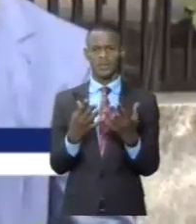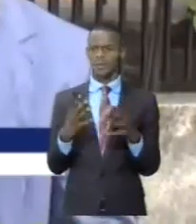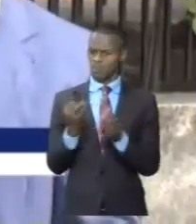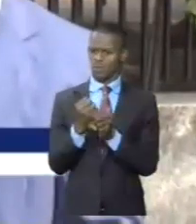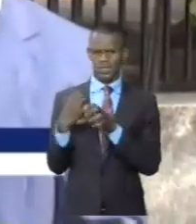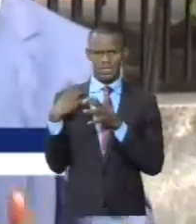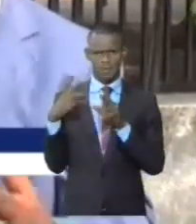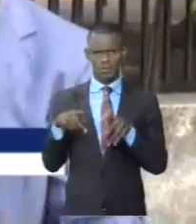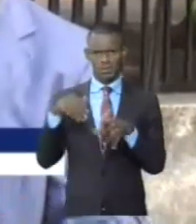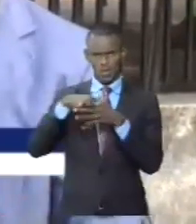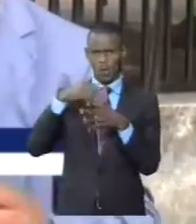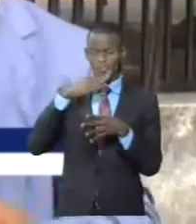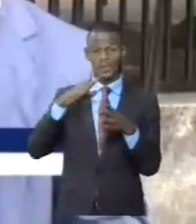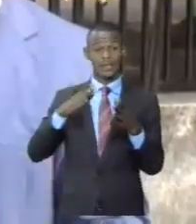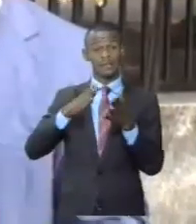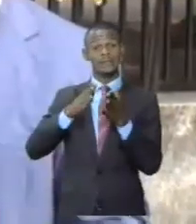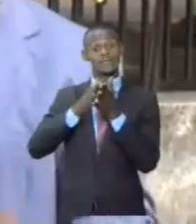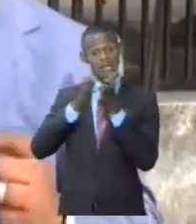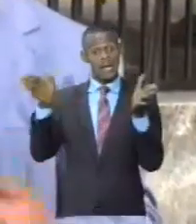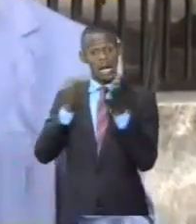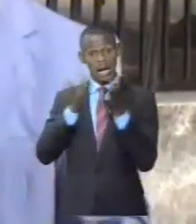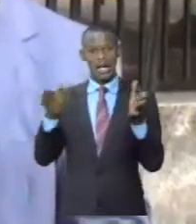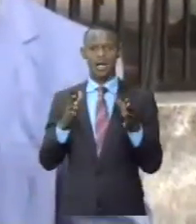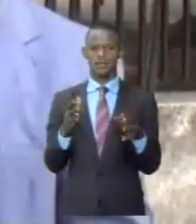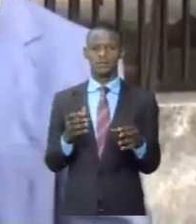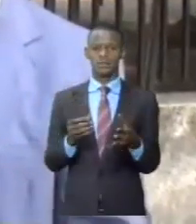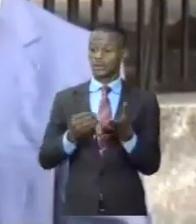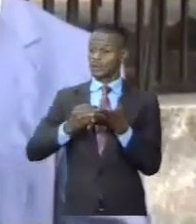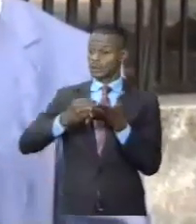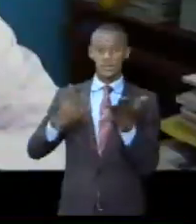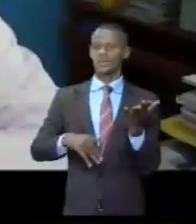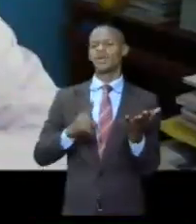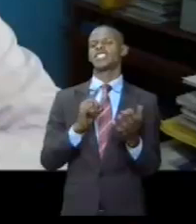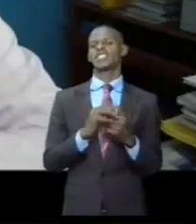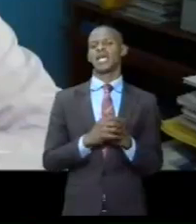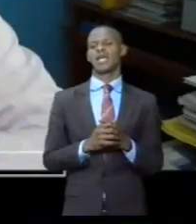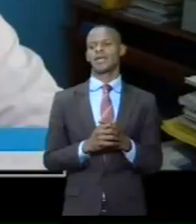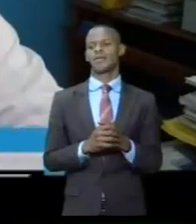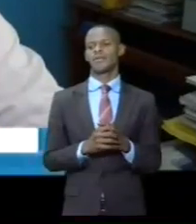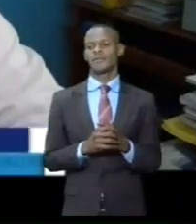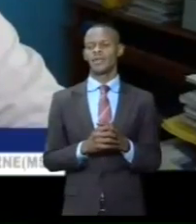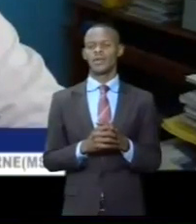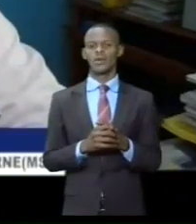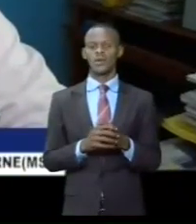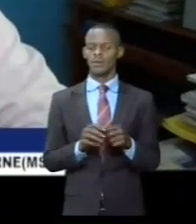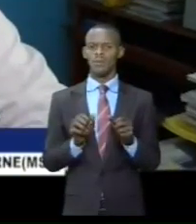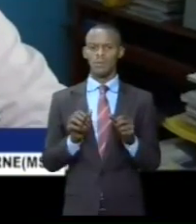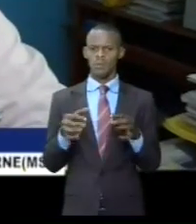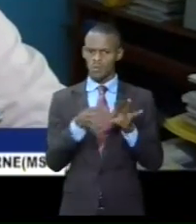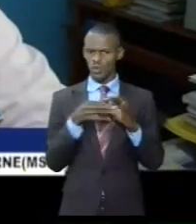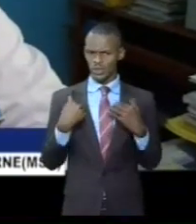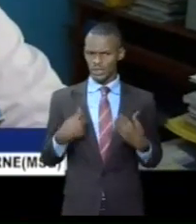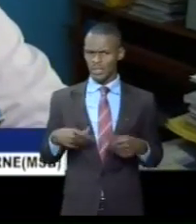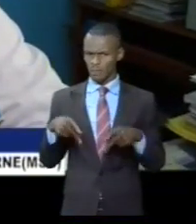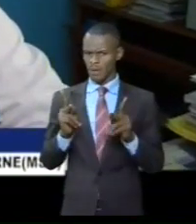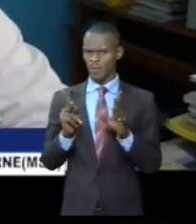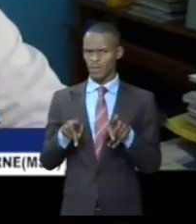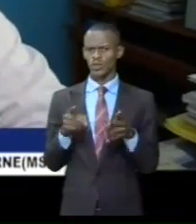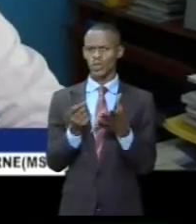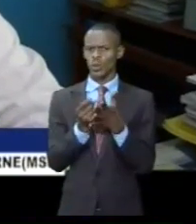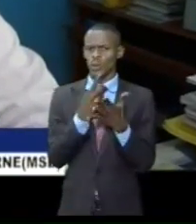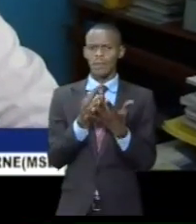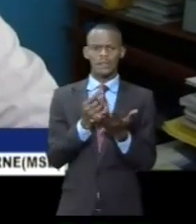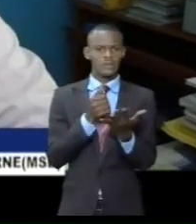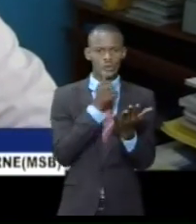du gouvernement, le Congolais a la possibilité de bannir l'automédication. La grande difficulté, c'est d'abord dans le chef même de la population